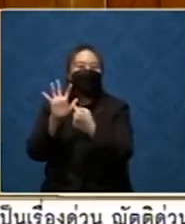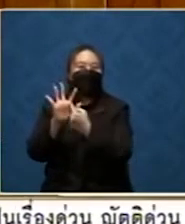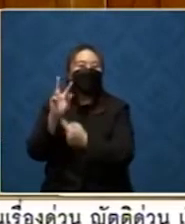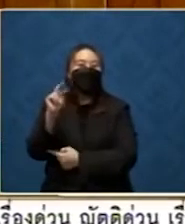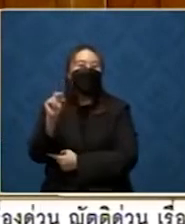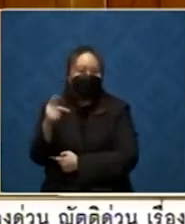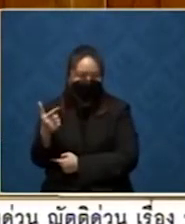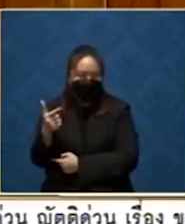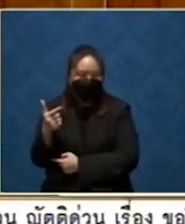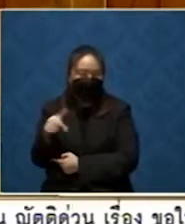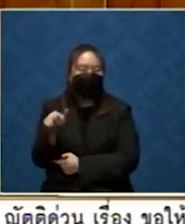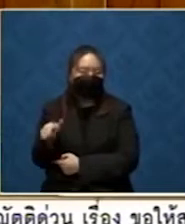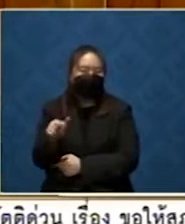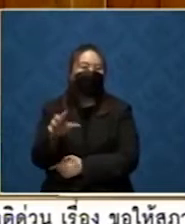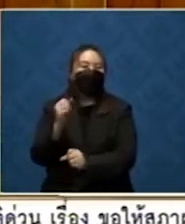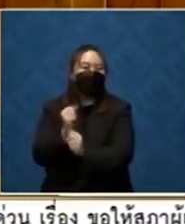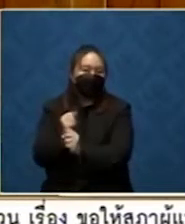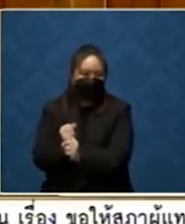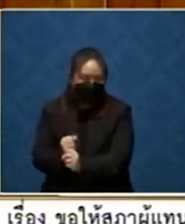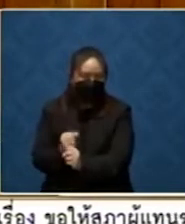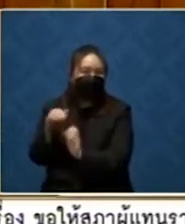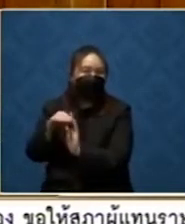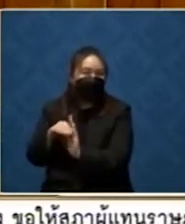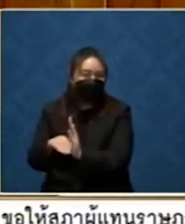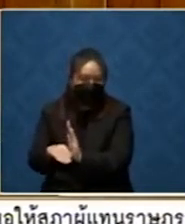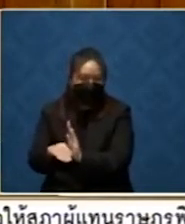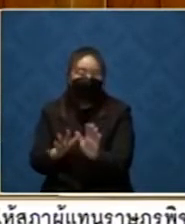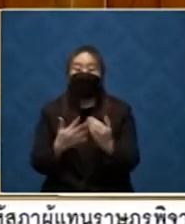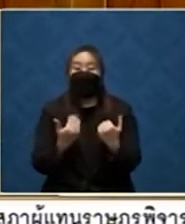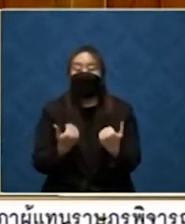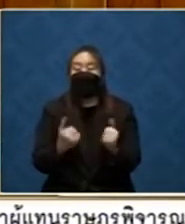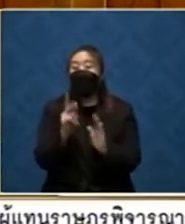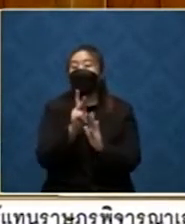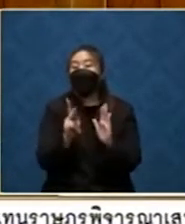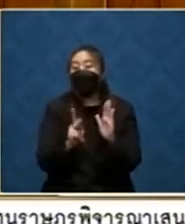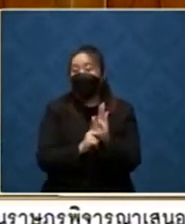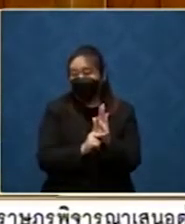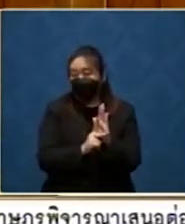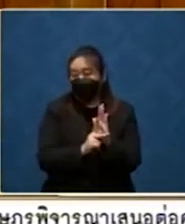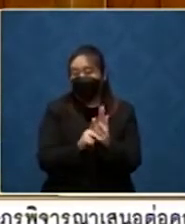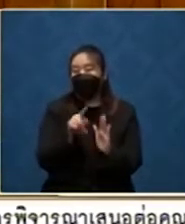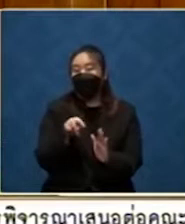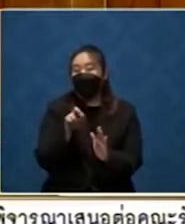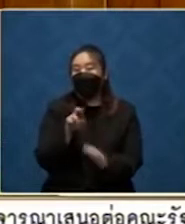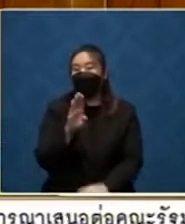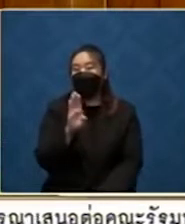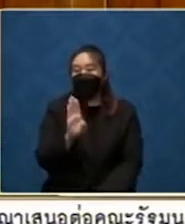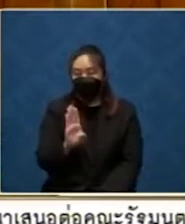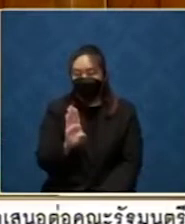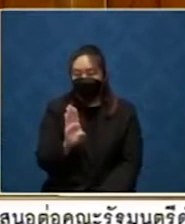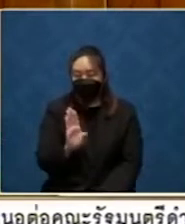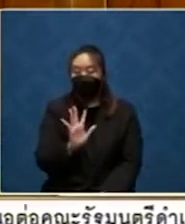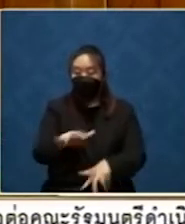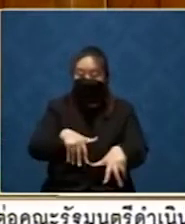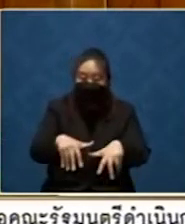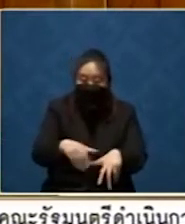ำเนินการของสำนักกฤษฎีกาซึ่งในขณะนี้ตามกฎหมายตามพรบเรื่องของการรับฟังความคิดเห็นเนี่ยน